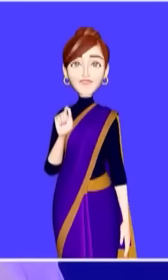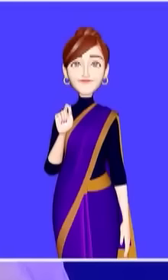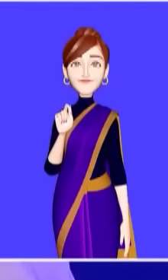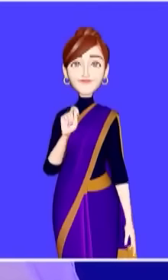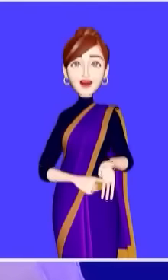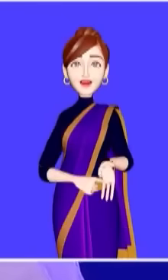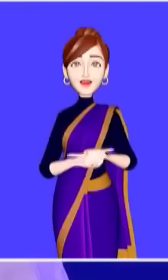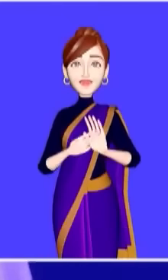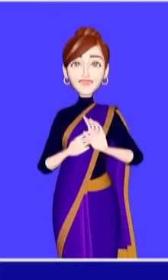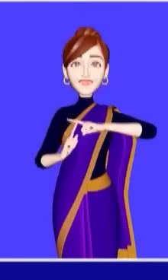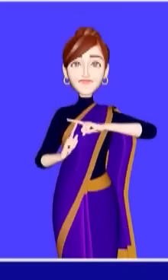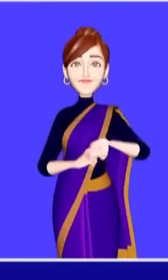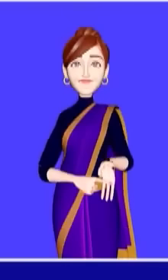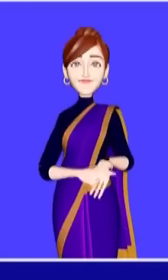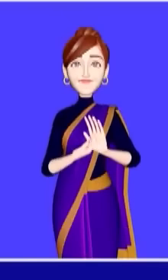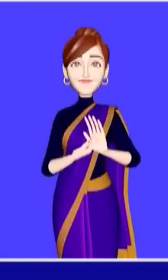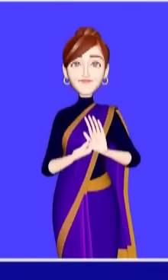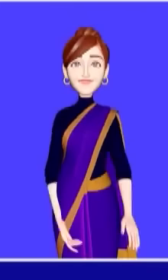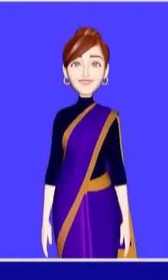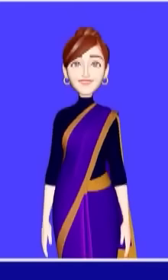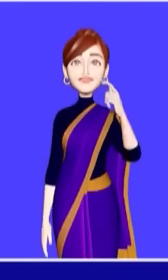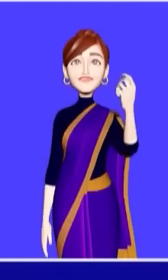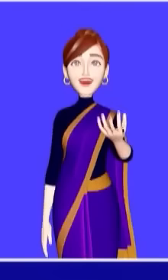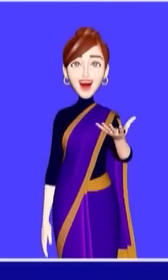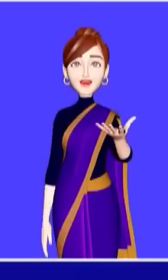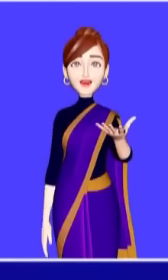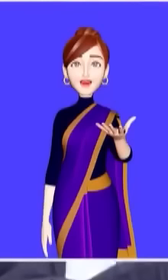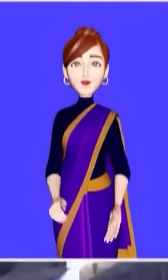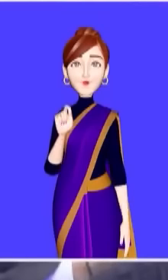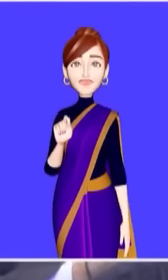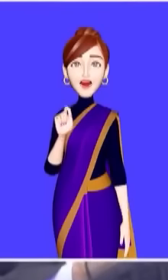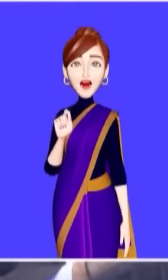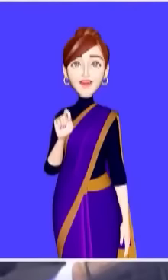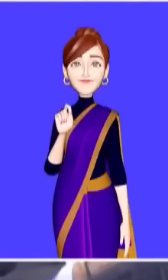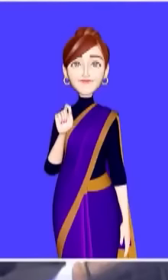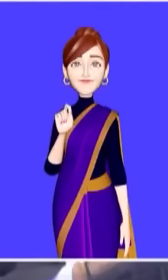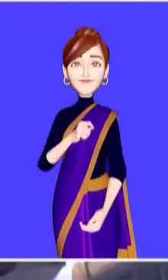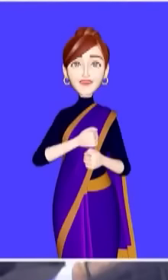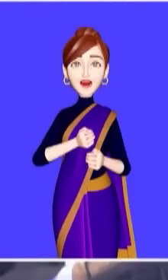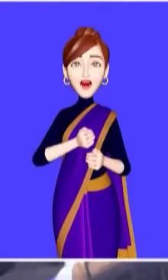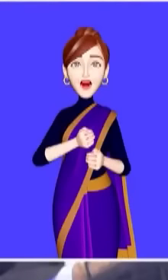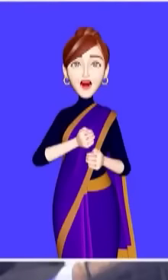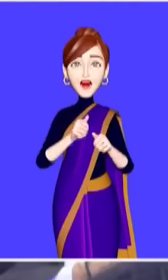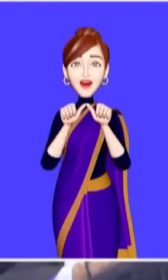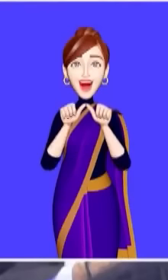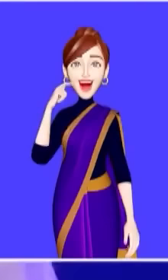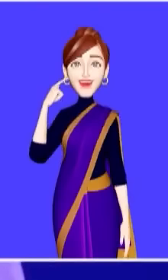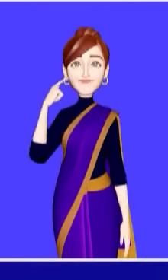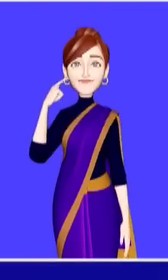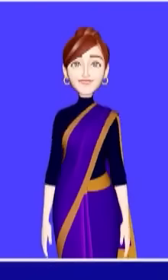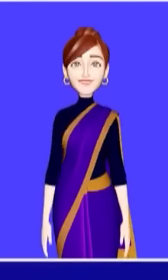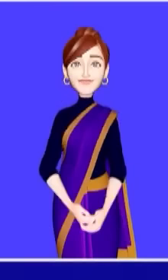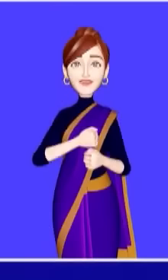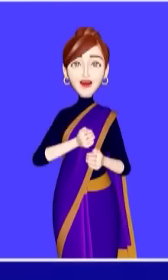जब उसे शेयर किया जाएगा, जब कोड ओपन होंगे